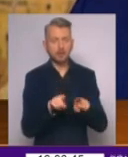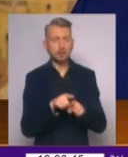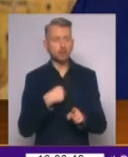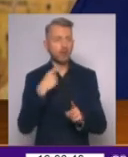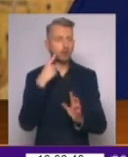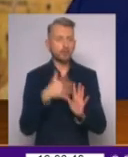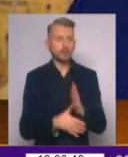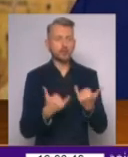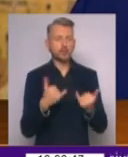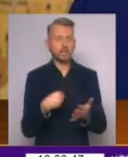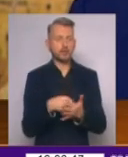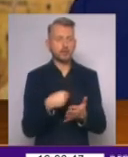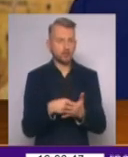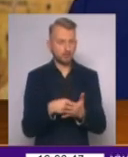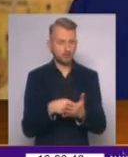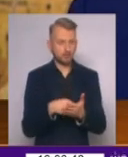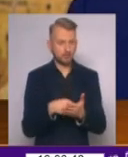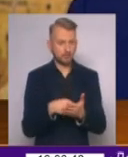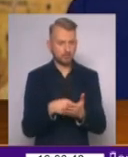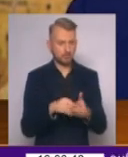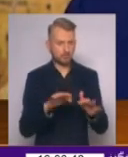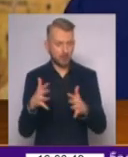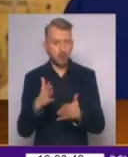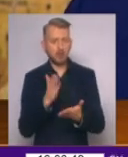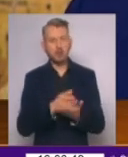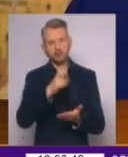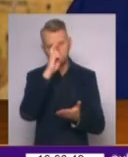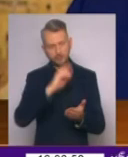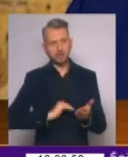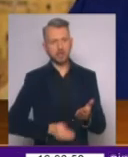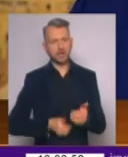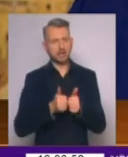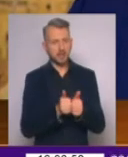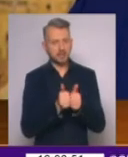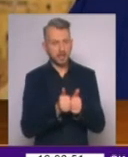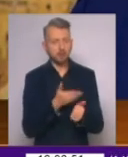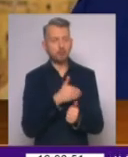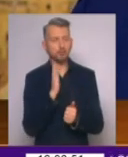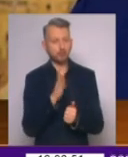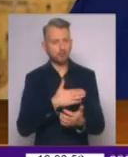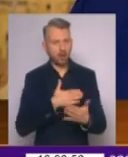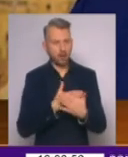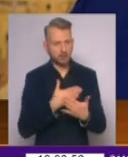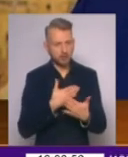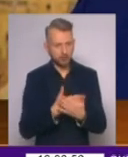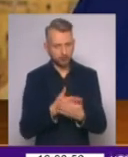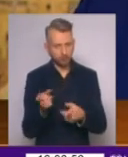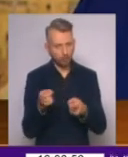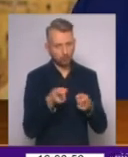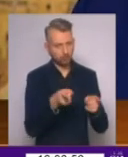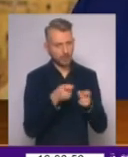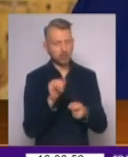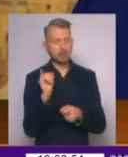чи сучасні фінансові механізми, є так зване державне приватне партнерство. Так, ми його будемо активно до цього долучати